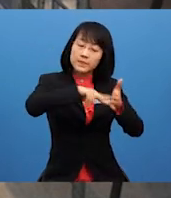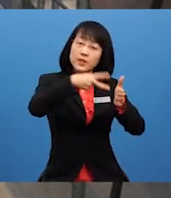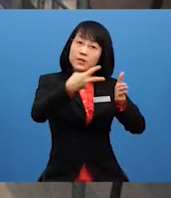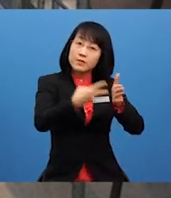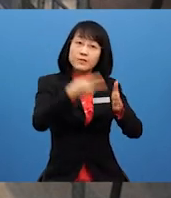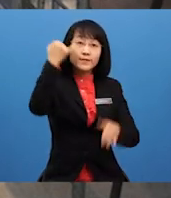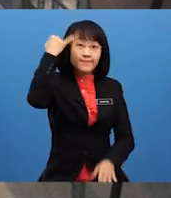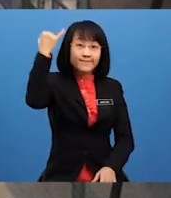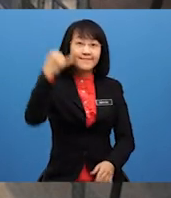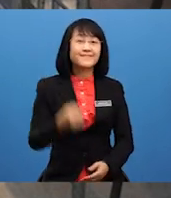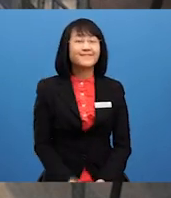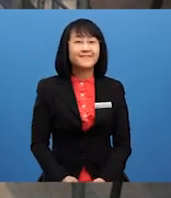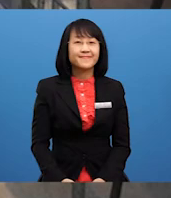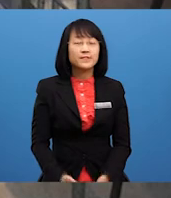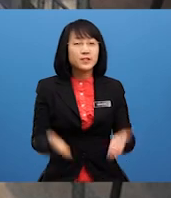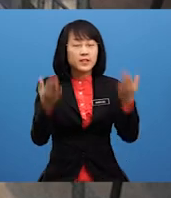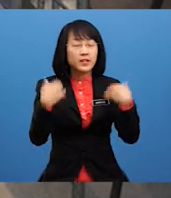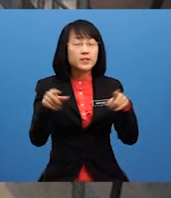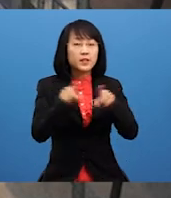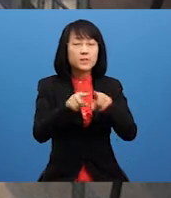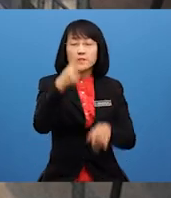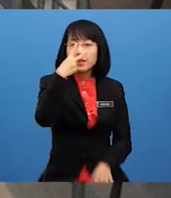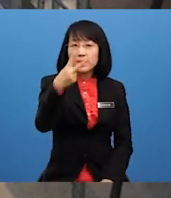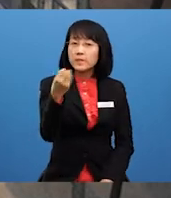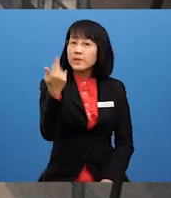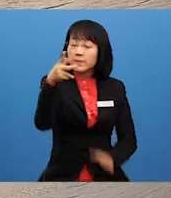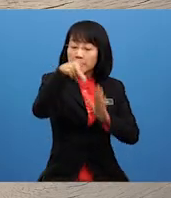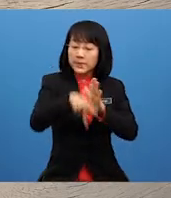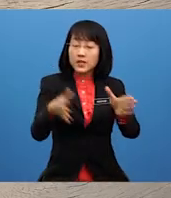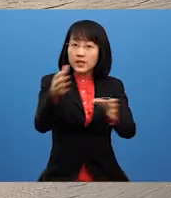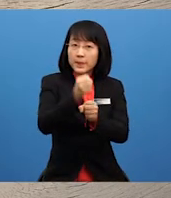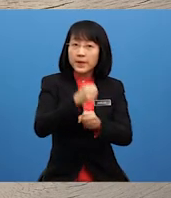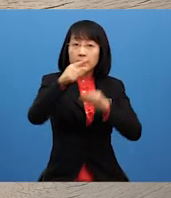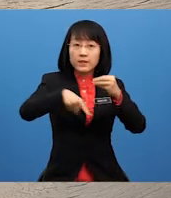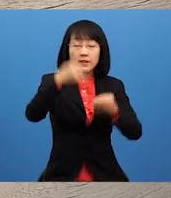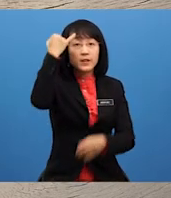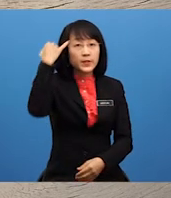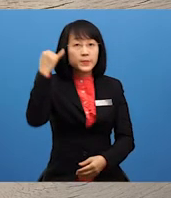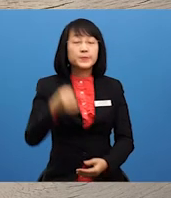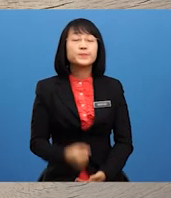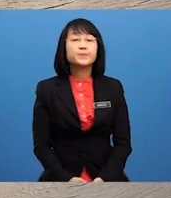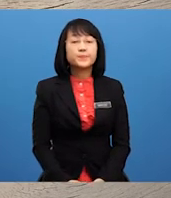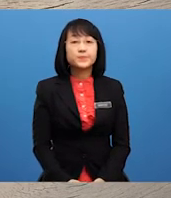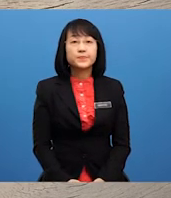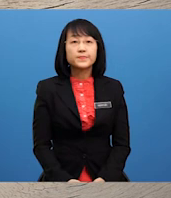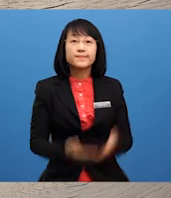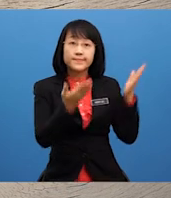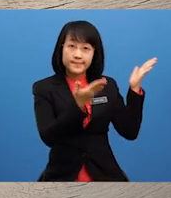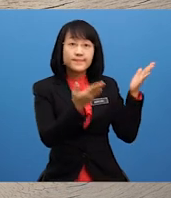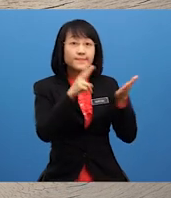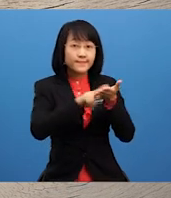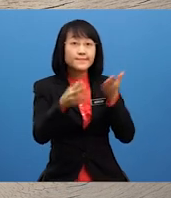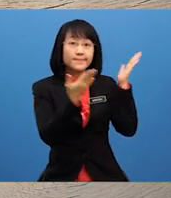Mari kita bersama-sama melihat beberapa pendapat tentang ilmu. Menurut Kamus Dewan, ilmu